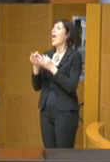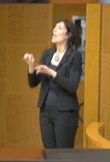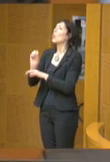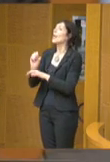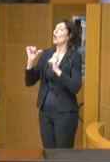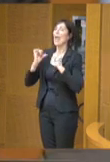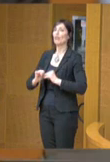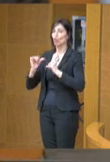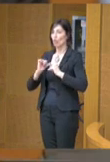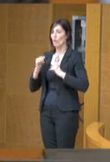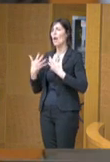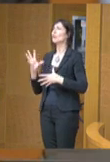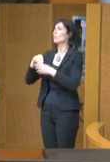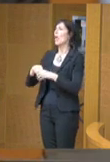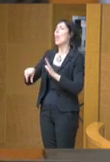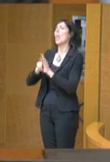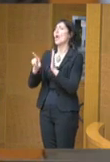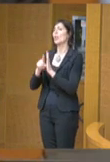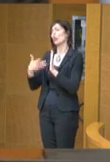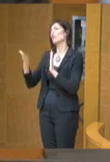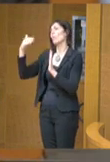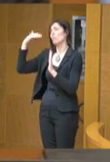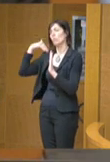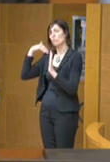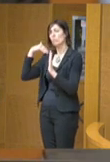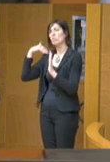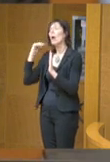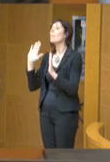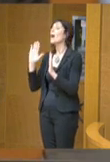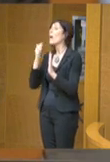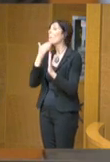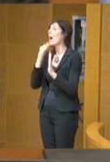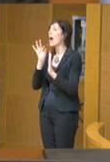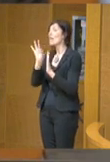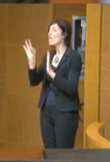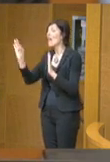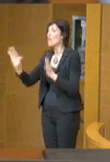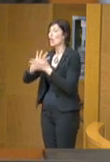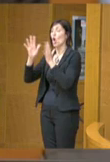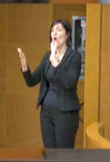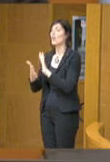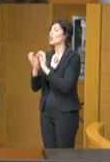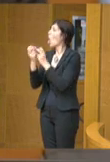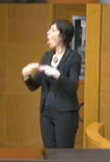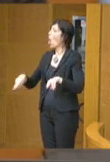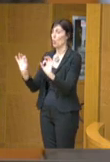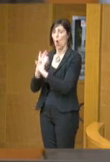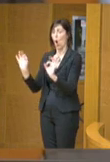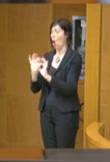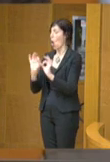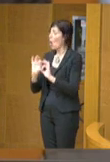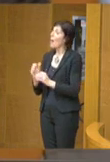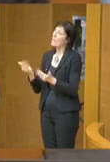stata introdotta con la legge qualche anno fa, mancano i riferimenti alla Convenzione ONU, sarebbe bello